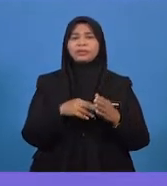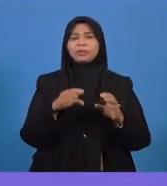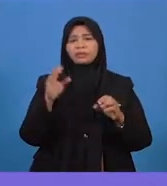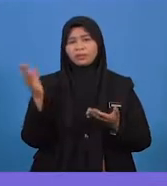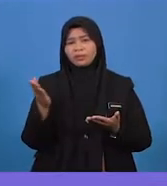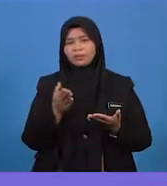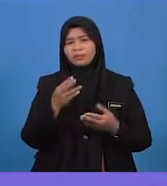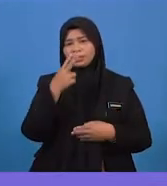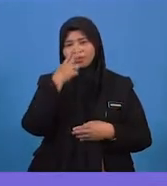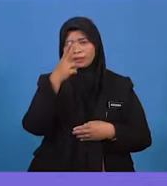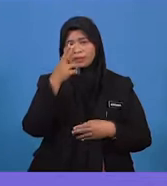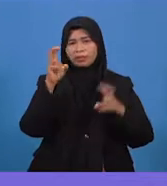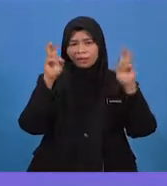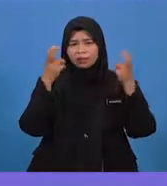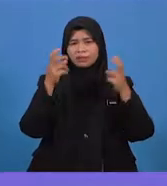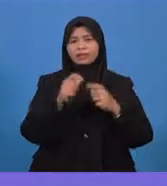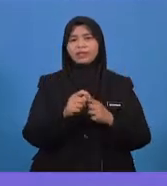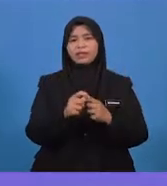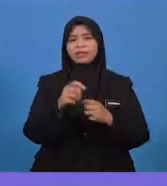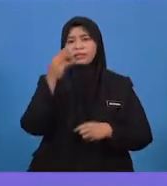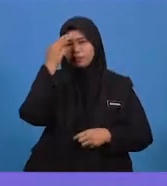sila lihat tajuk ketaatan malaikat ya.